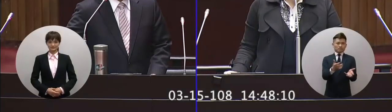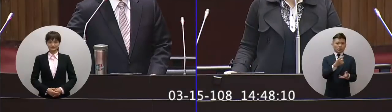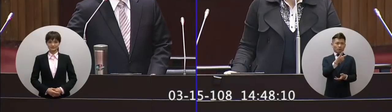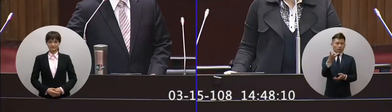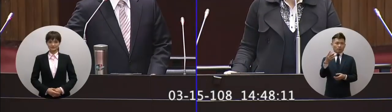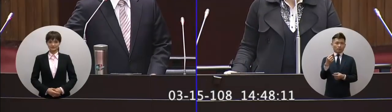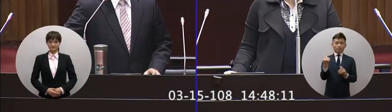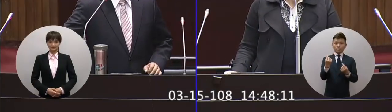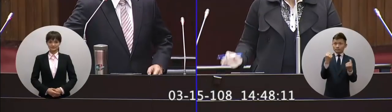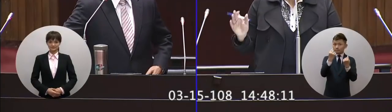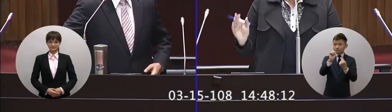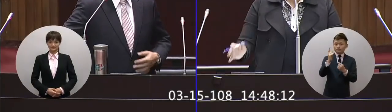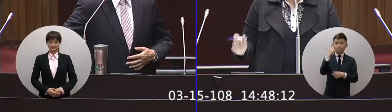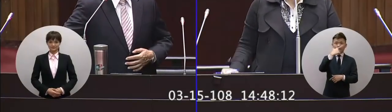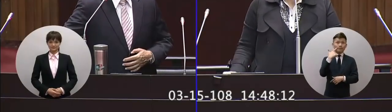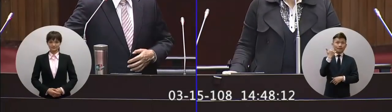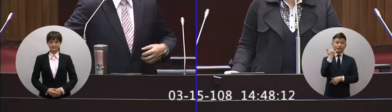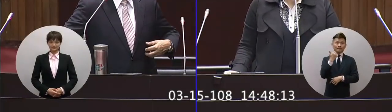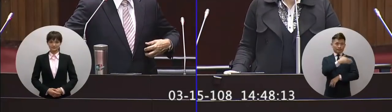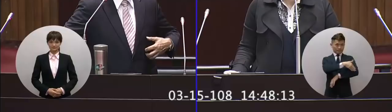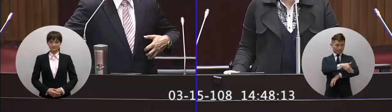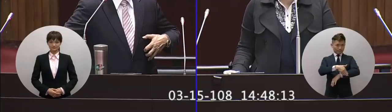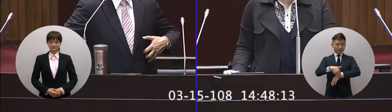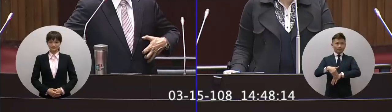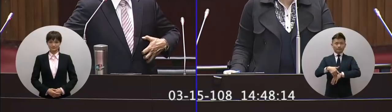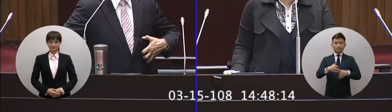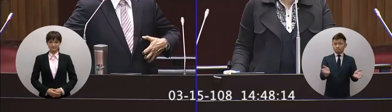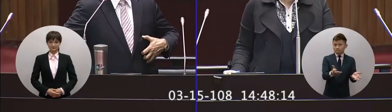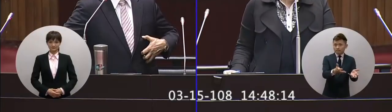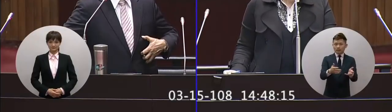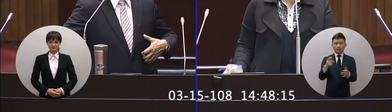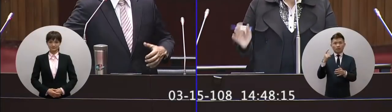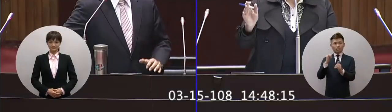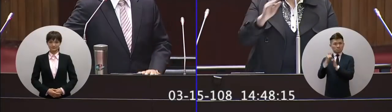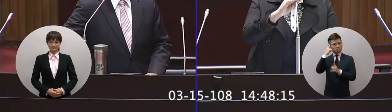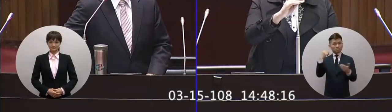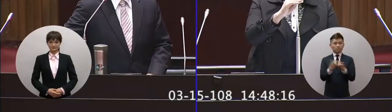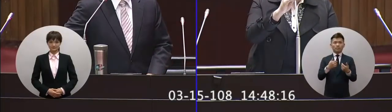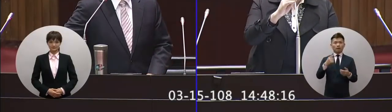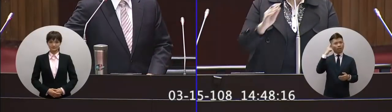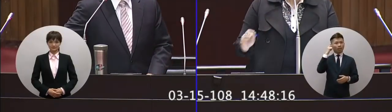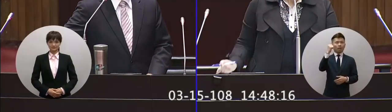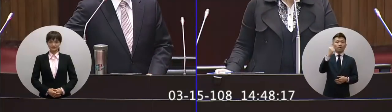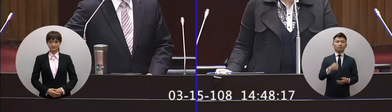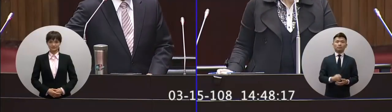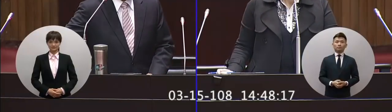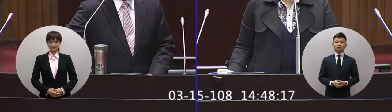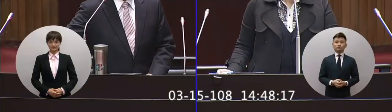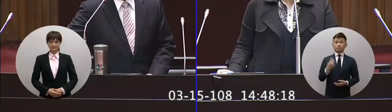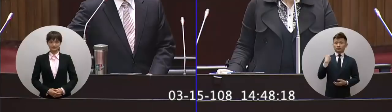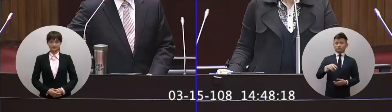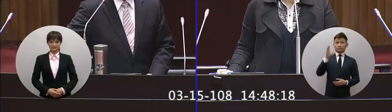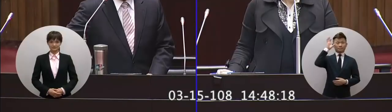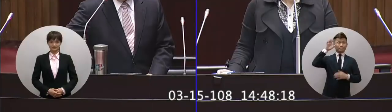是美丽湾的开发哦，造成了很多的居民的反弹。而苏院长您那时候也